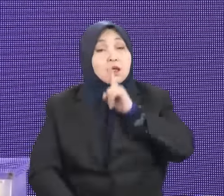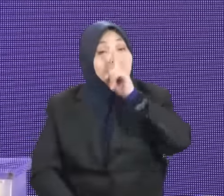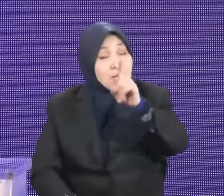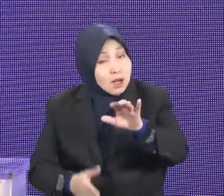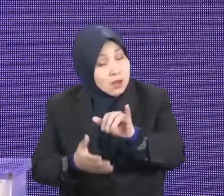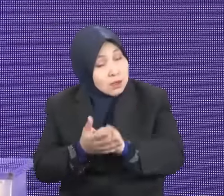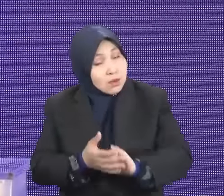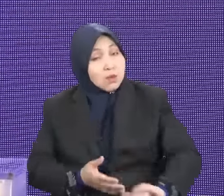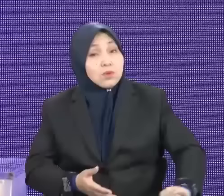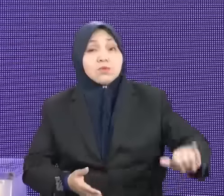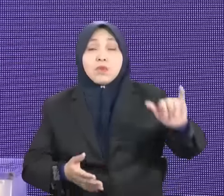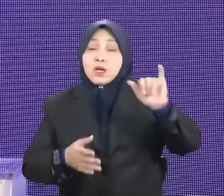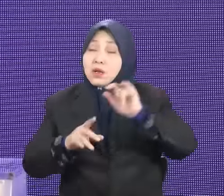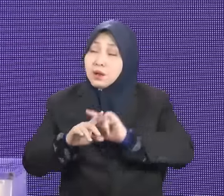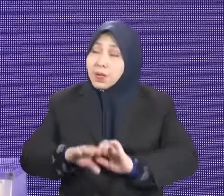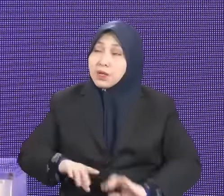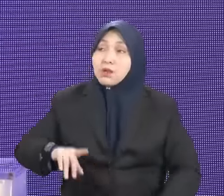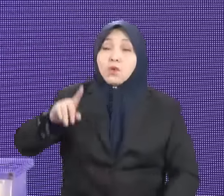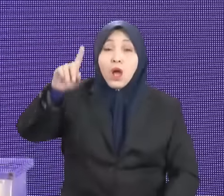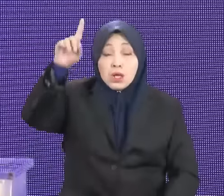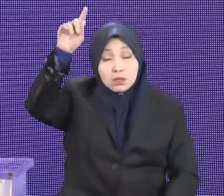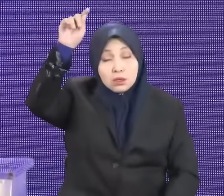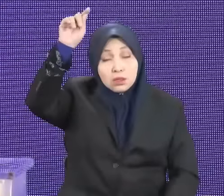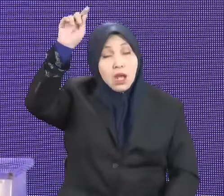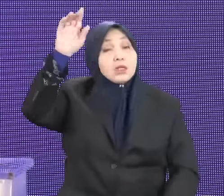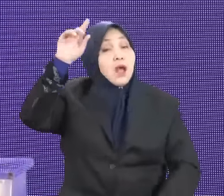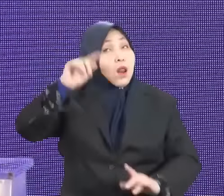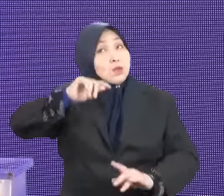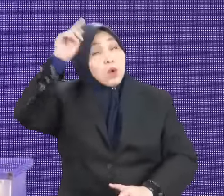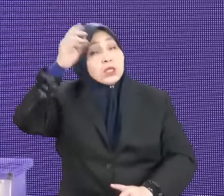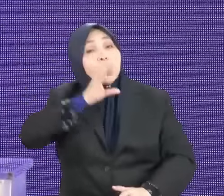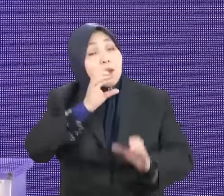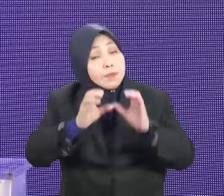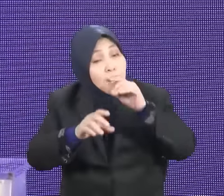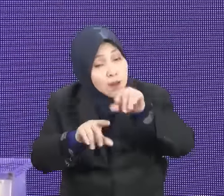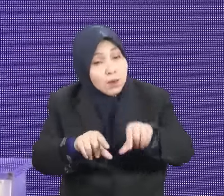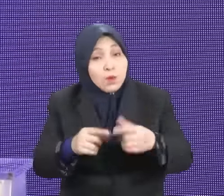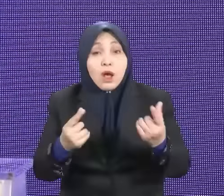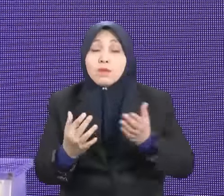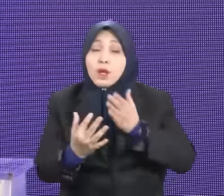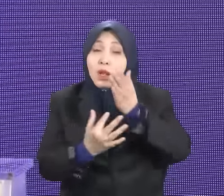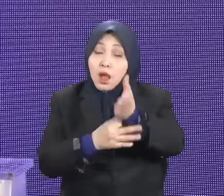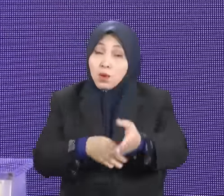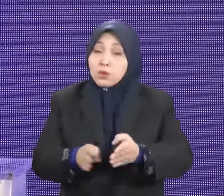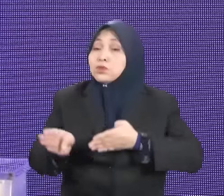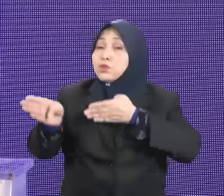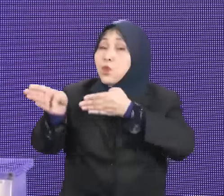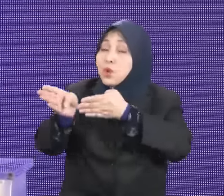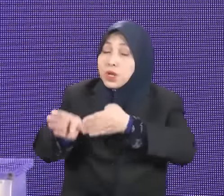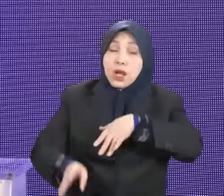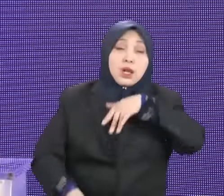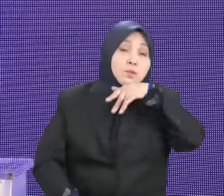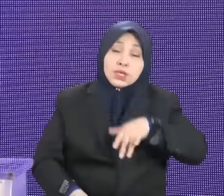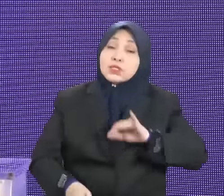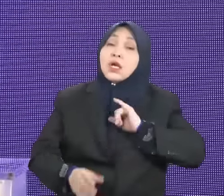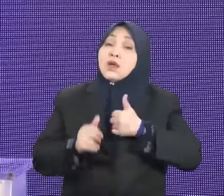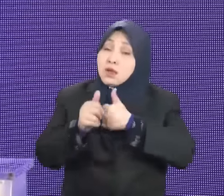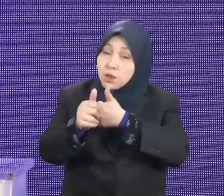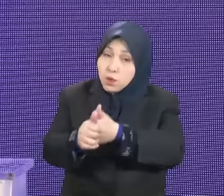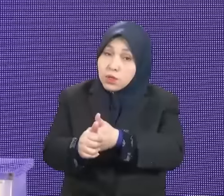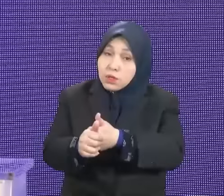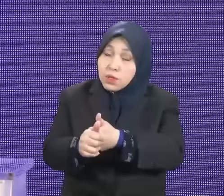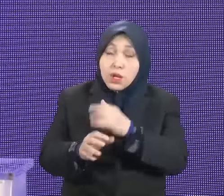mirrobik ya kebenaran itu daripada Tuhan Kalau tuhan cakap dalam Alquran melalui sunnah nabi Saya akan ikut ya